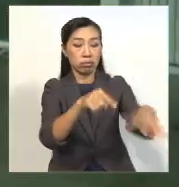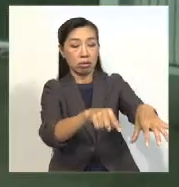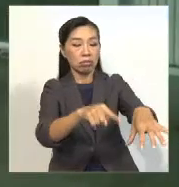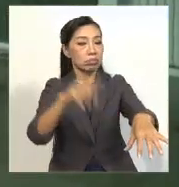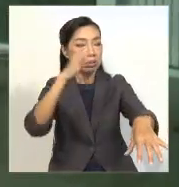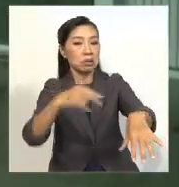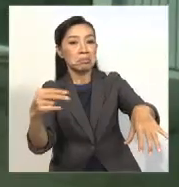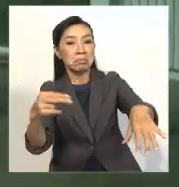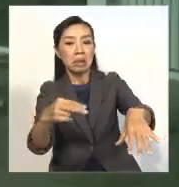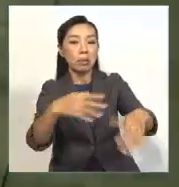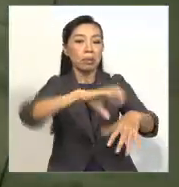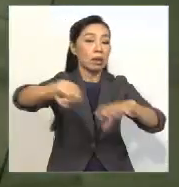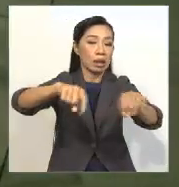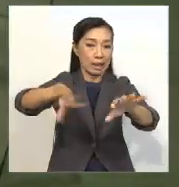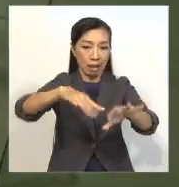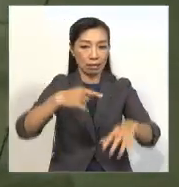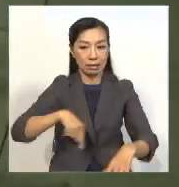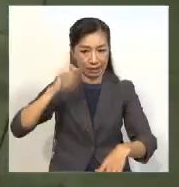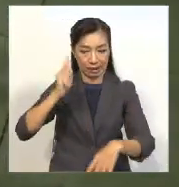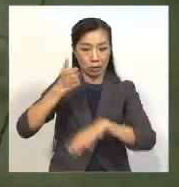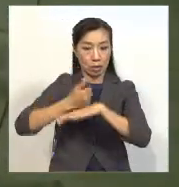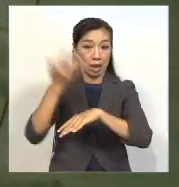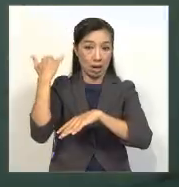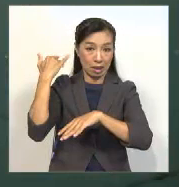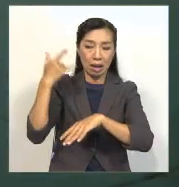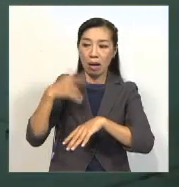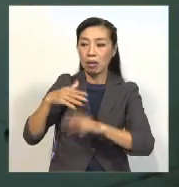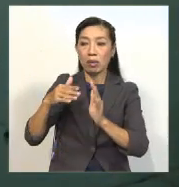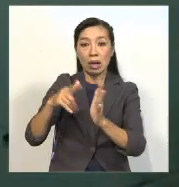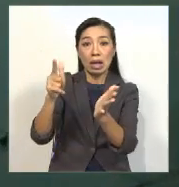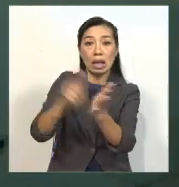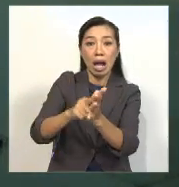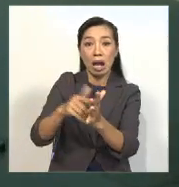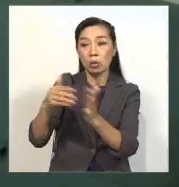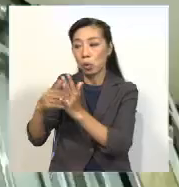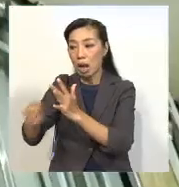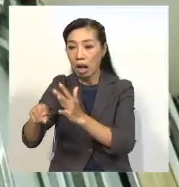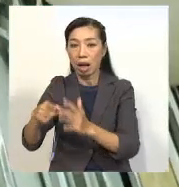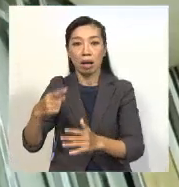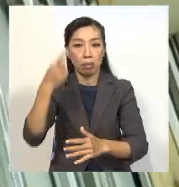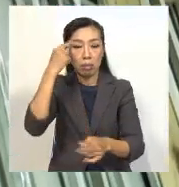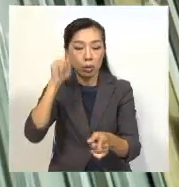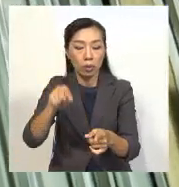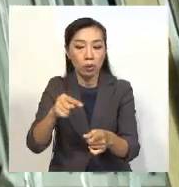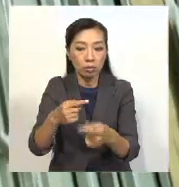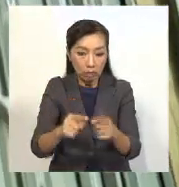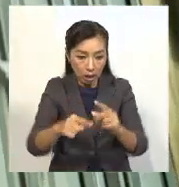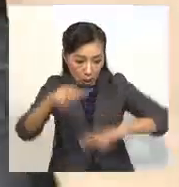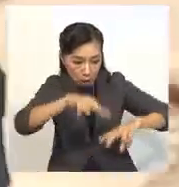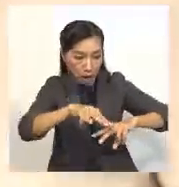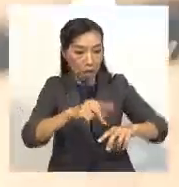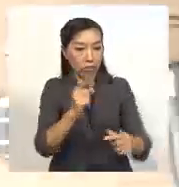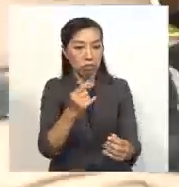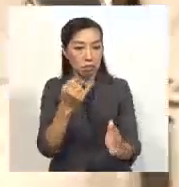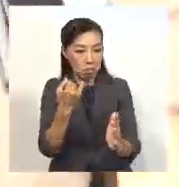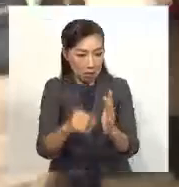การไม่ได้ถูกคำสั่งดังกล่าวแต่หากตรวจสอบพบมูลความผิดก็ต้องดำเนินคดีเช่นเดียวกันครับสำหรับผู้ต้องหาทั้ง4คนประกอบ